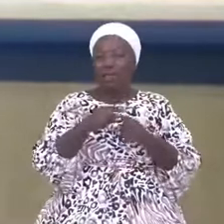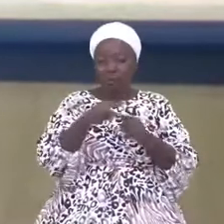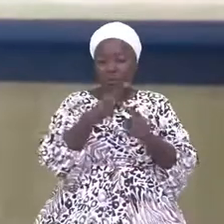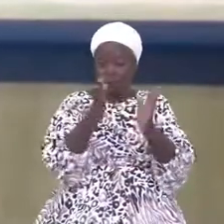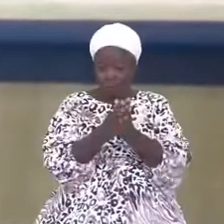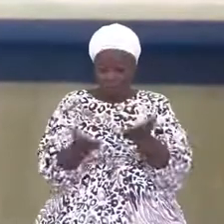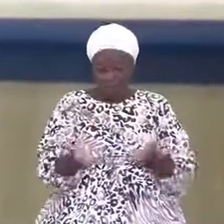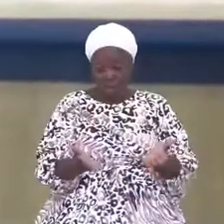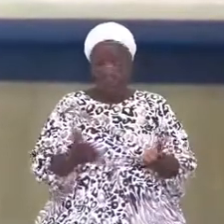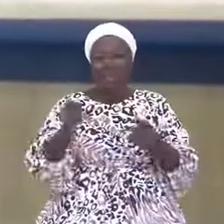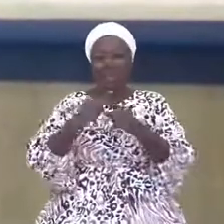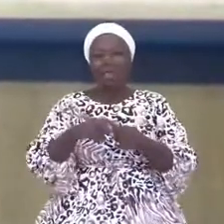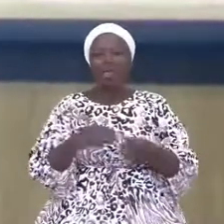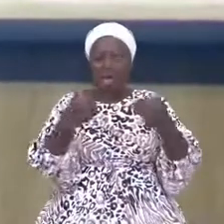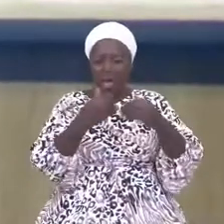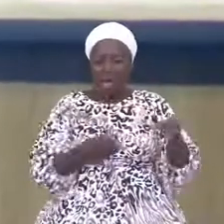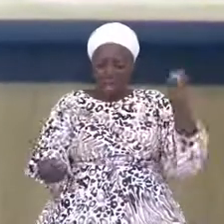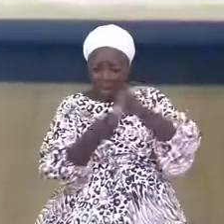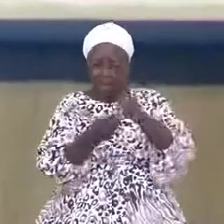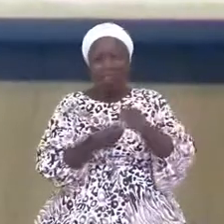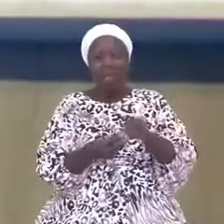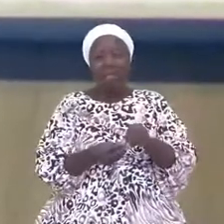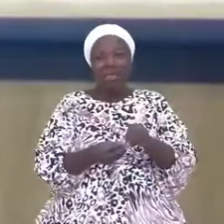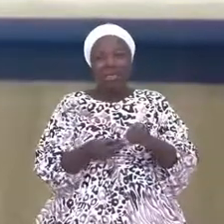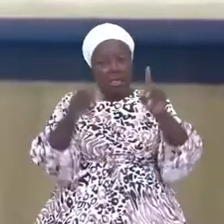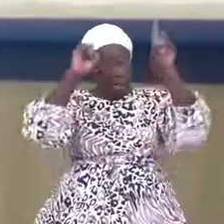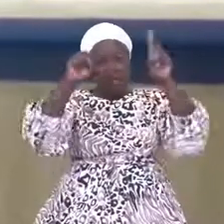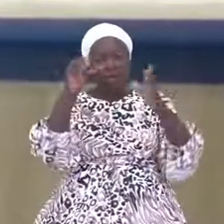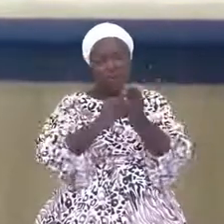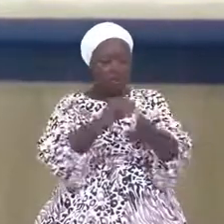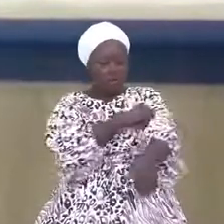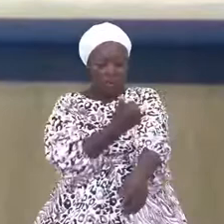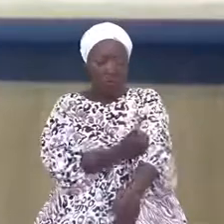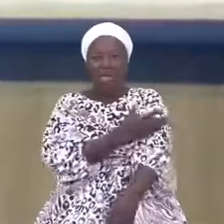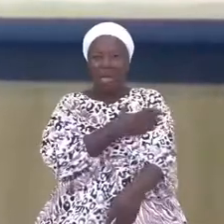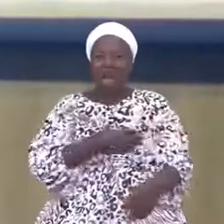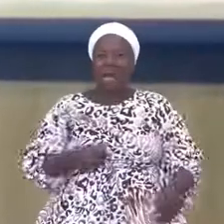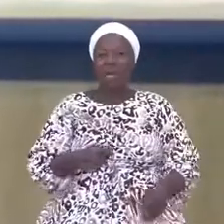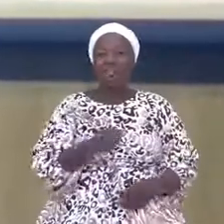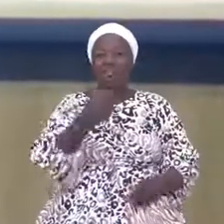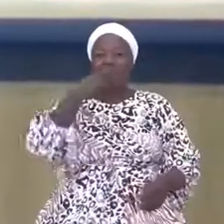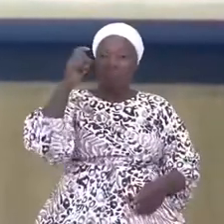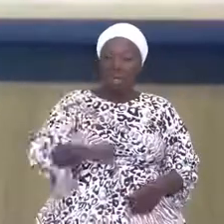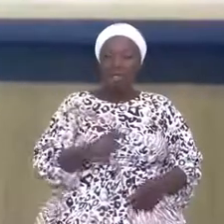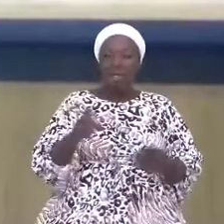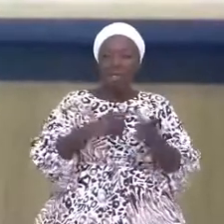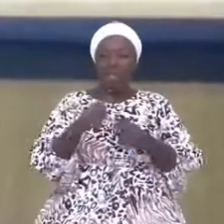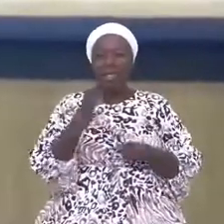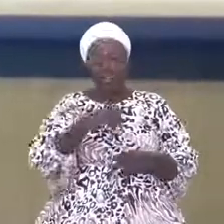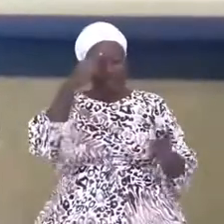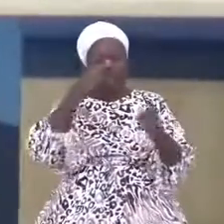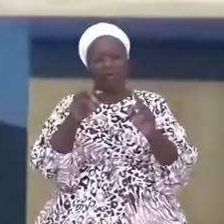est là-bas en ta faveur. Et quand tu pries, il ajoute son autorité, il ajoute